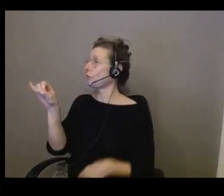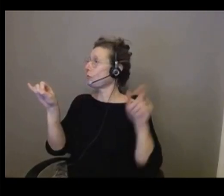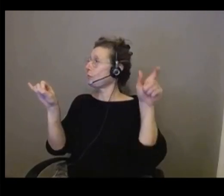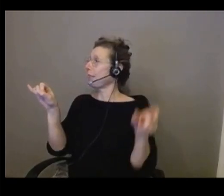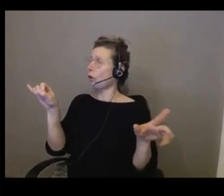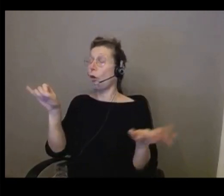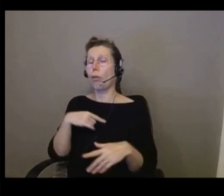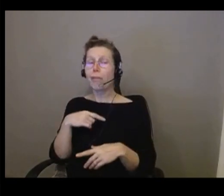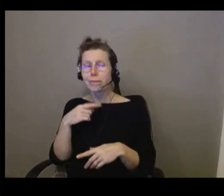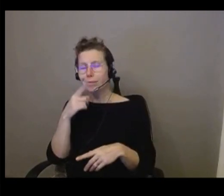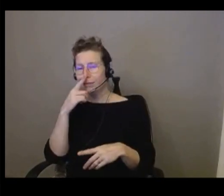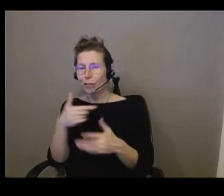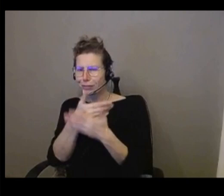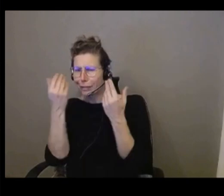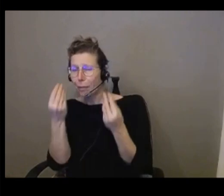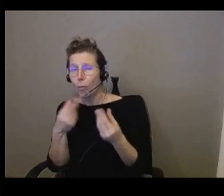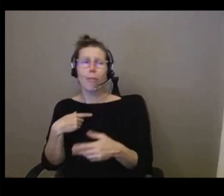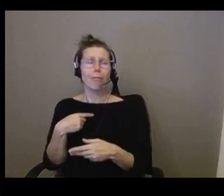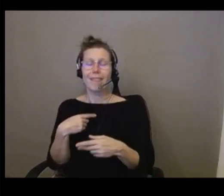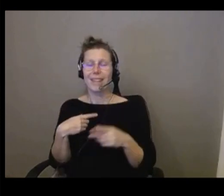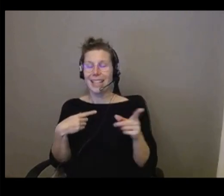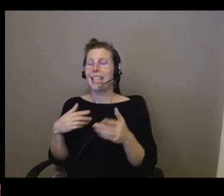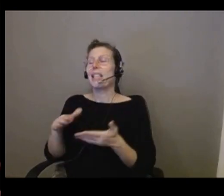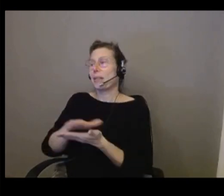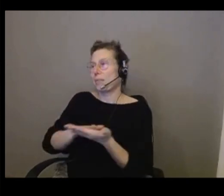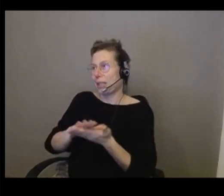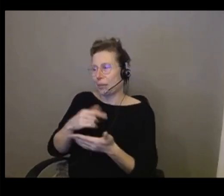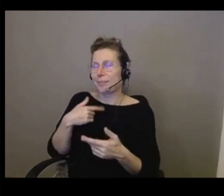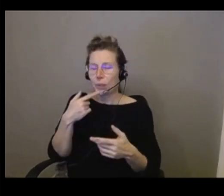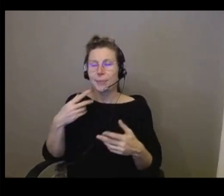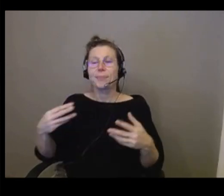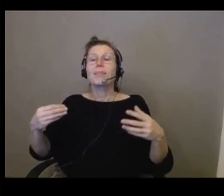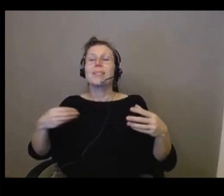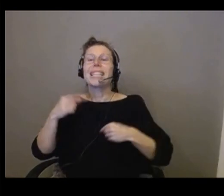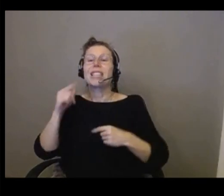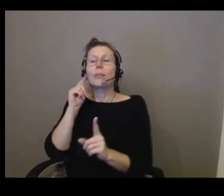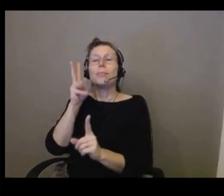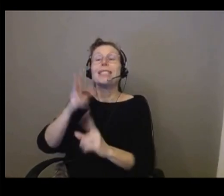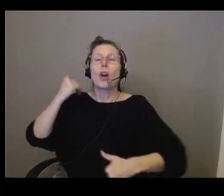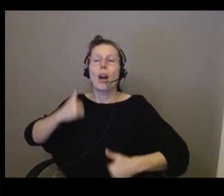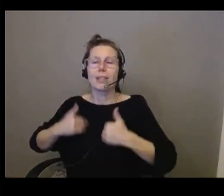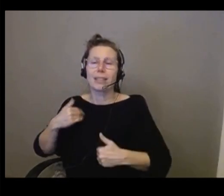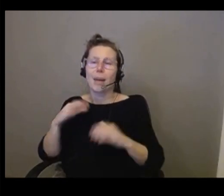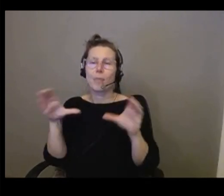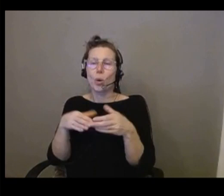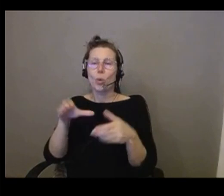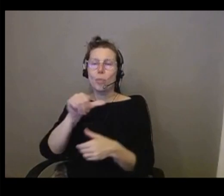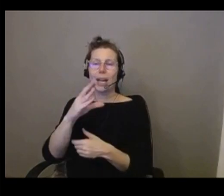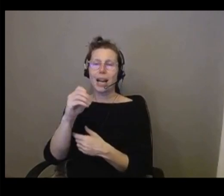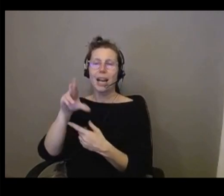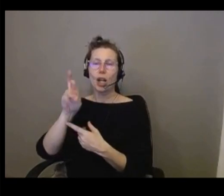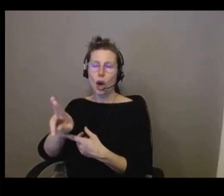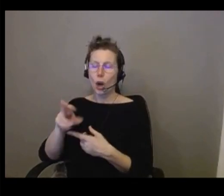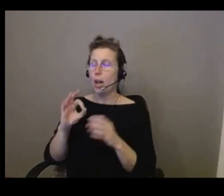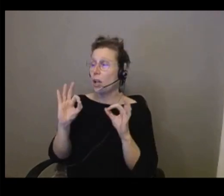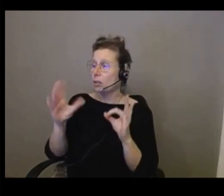Christian Pansard, je suis directeur de la mission handicap de Accor. Je m'occupe des aspects collaborateurs et des aspects clients pour l'accueil des